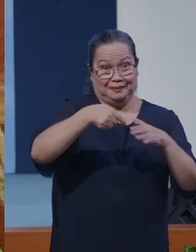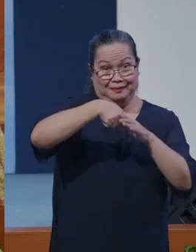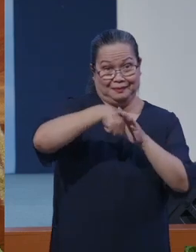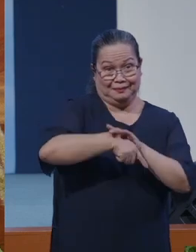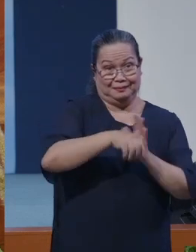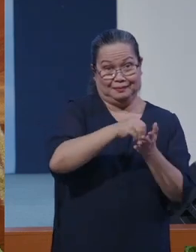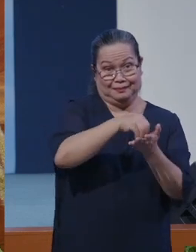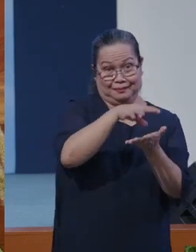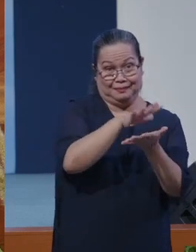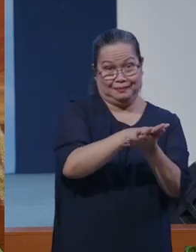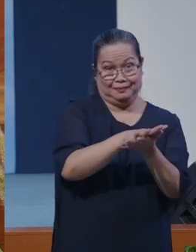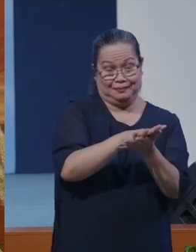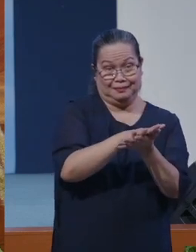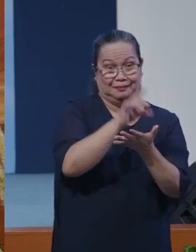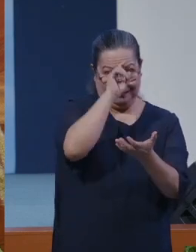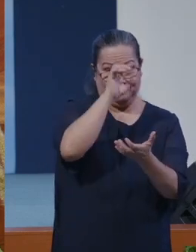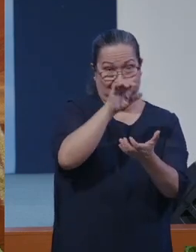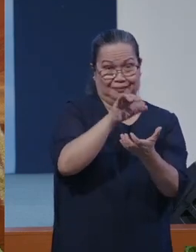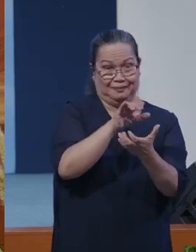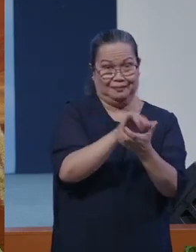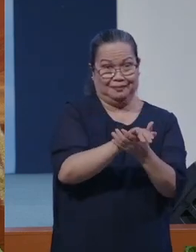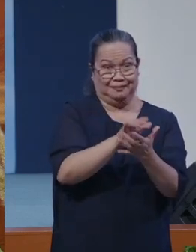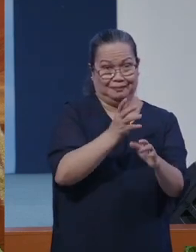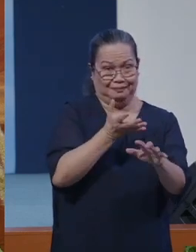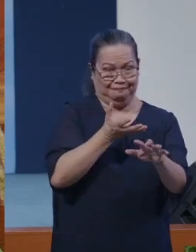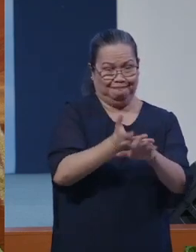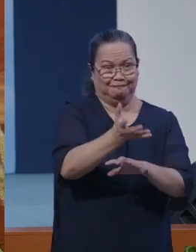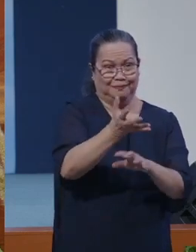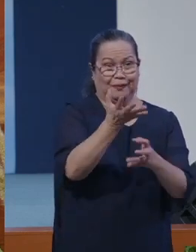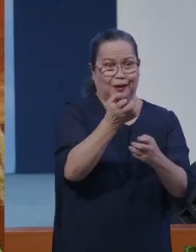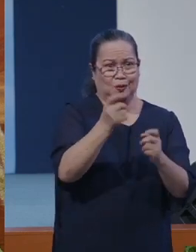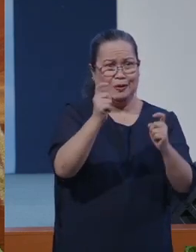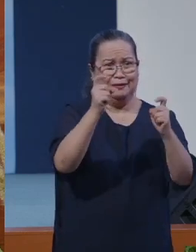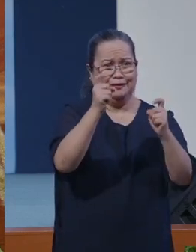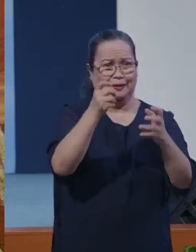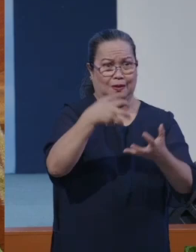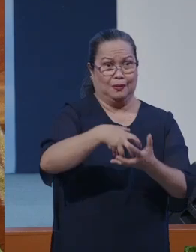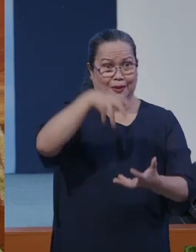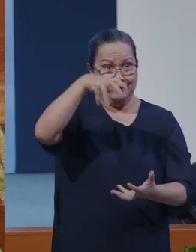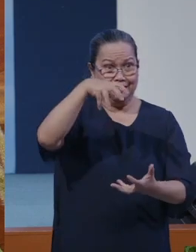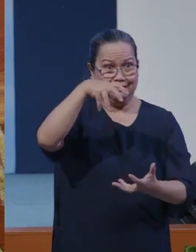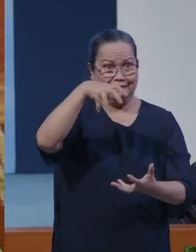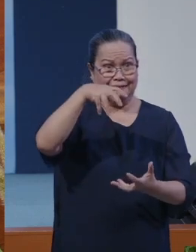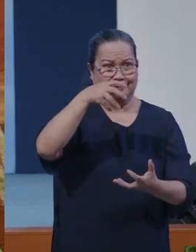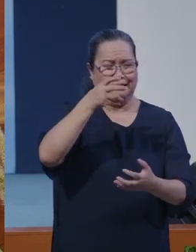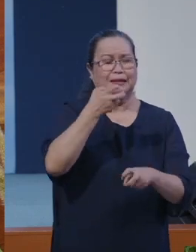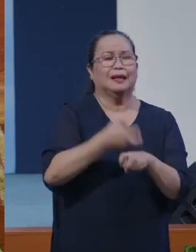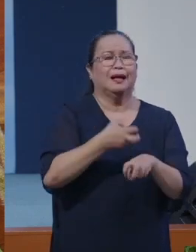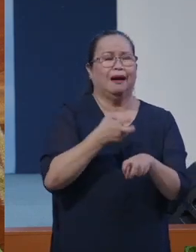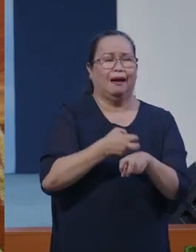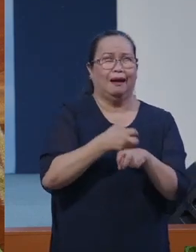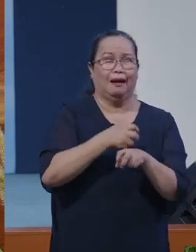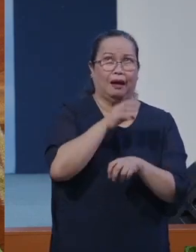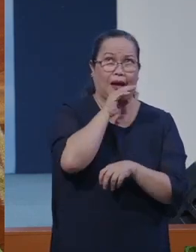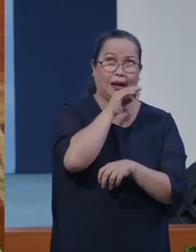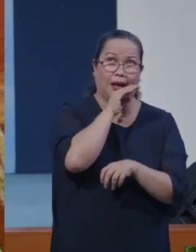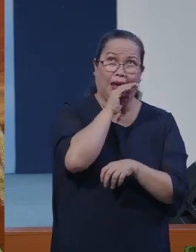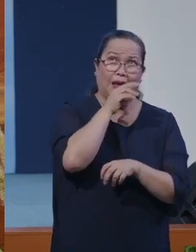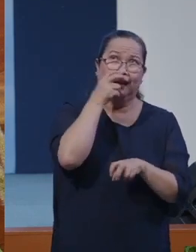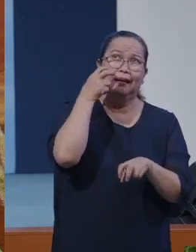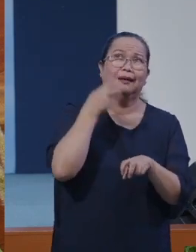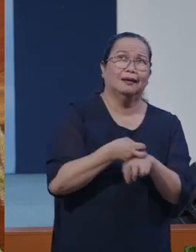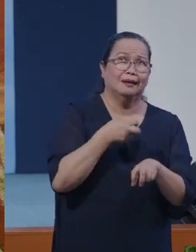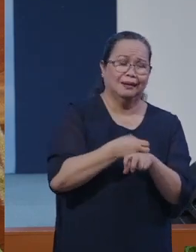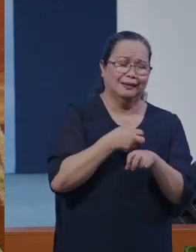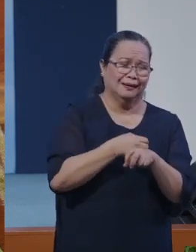utang, naniniwala sa scam, gustong yumaman kaagad kasi hirap na sa pagiging mahirap.